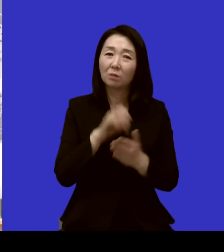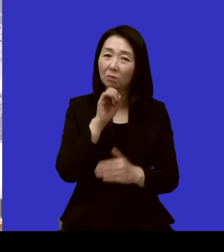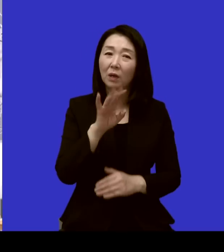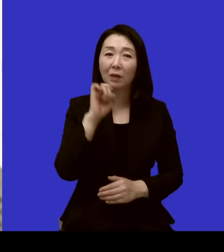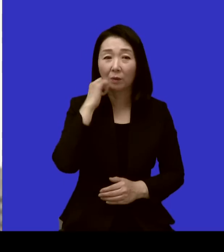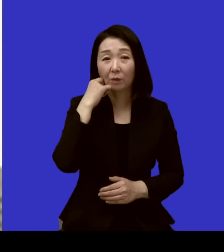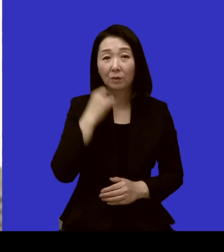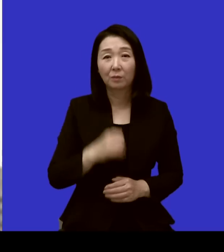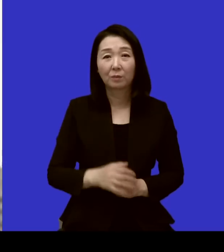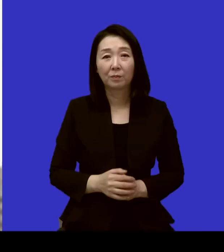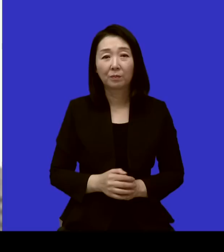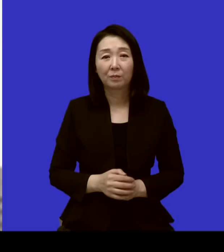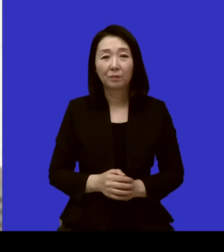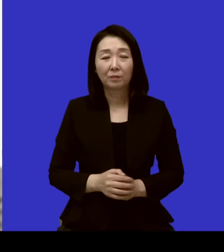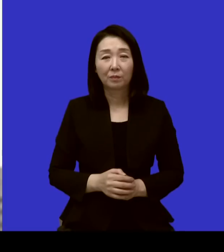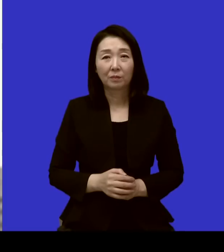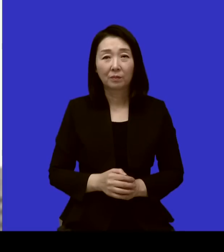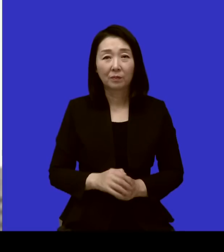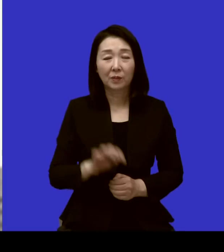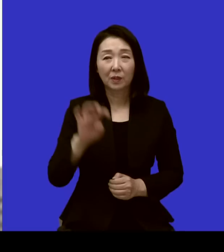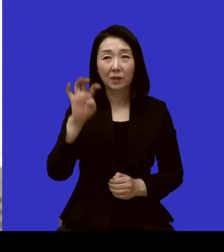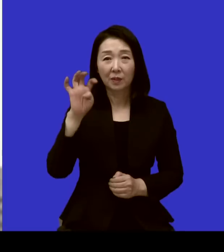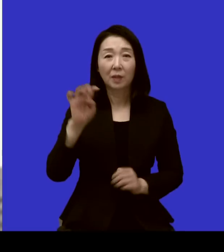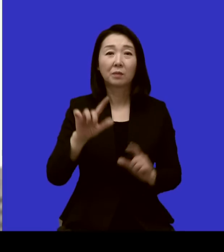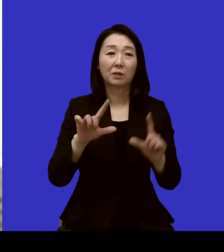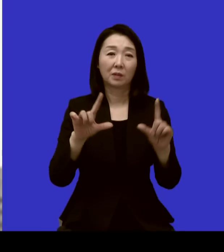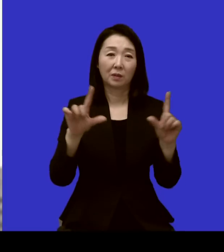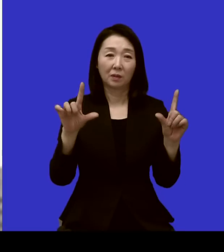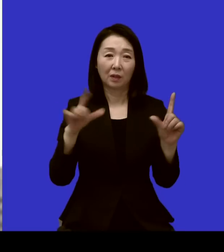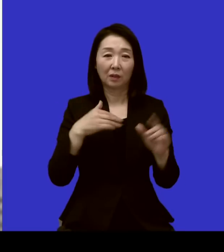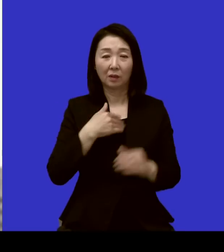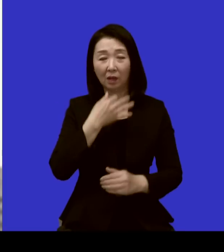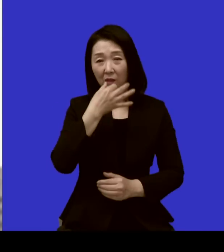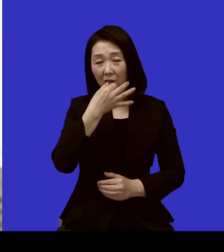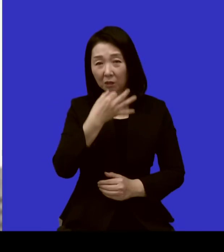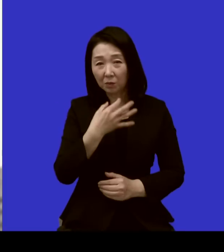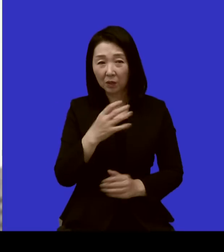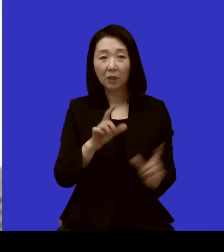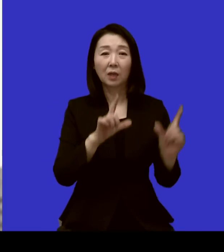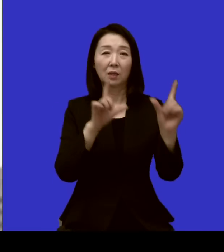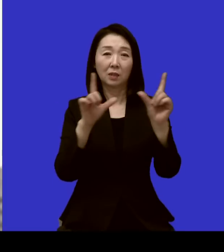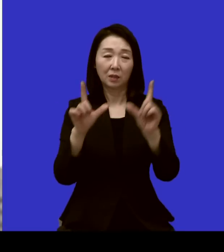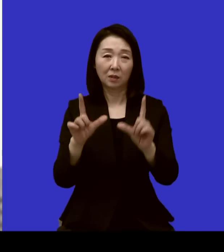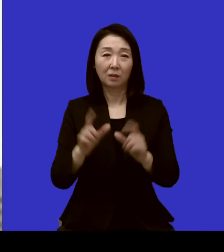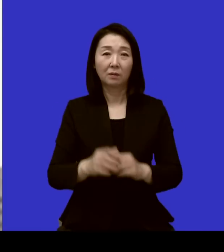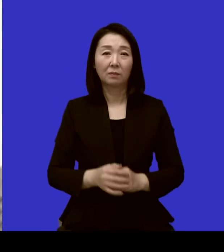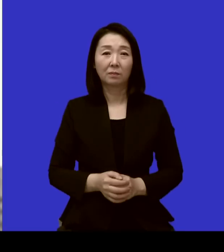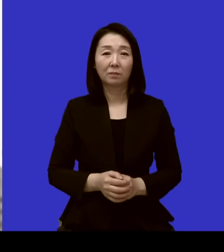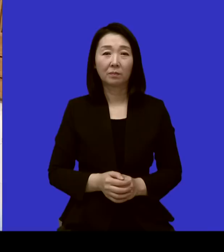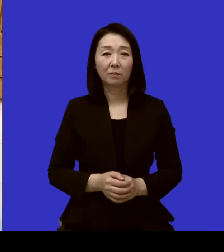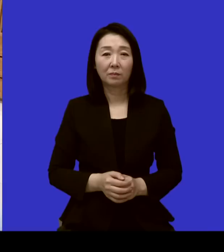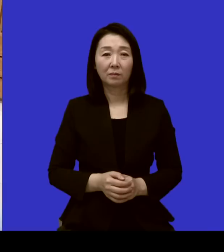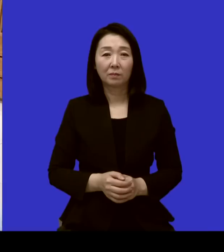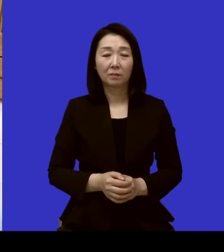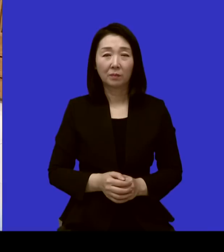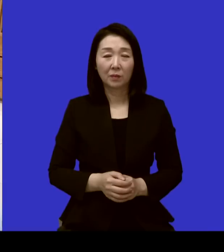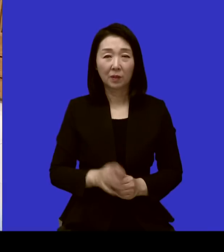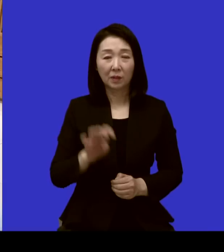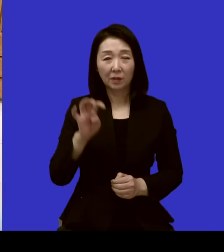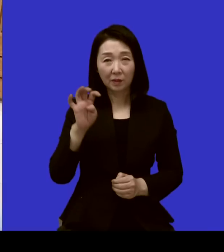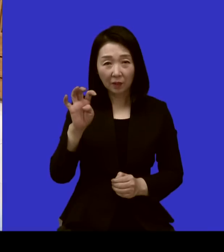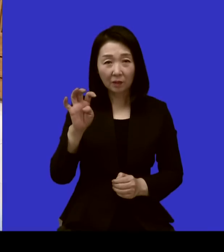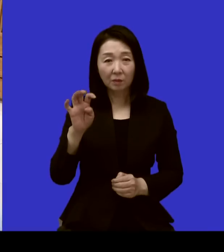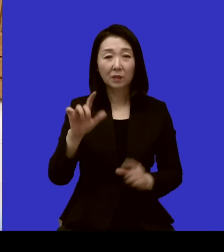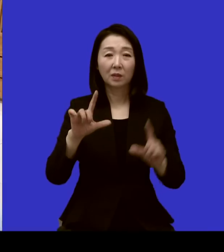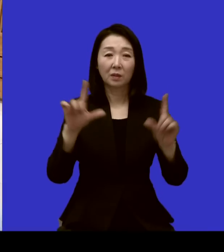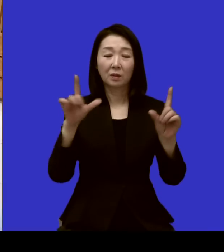그래서 40일째 되던 날 제가 너무 힘들게 지내고 있었는데 그 40일째 되던 날 편지가